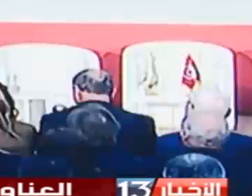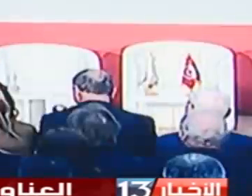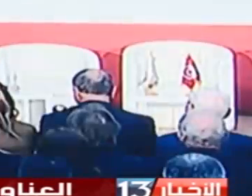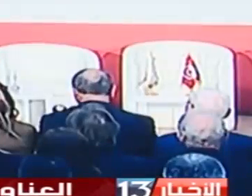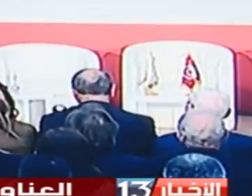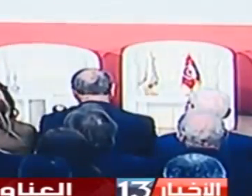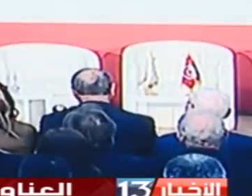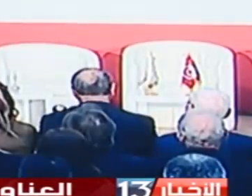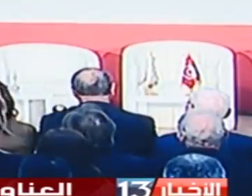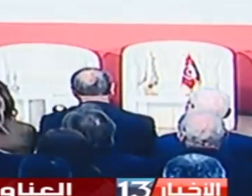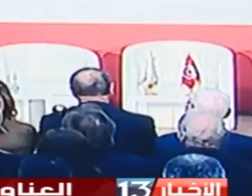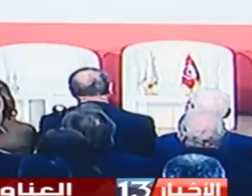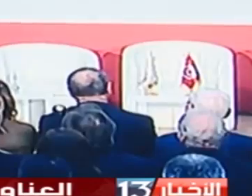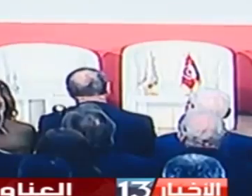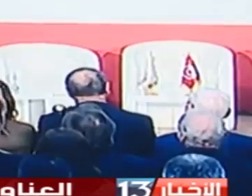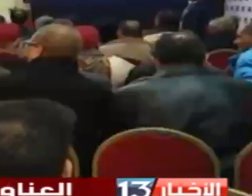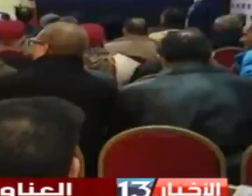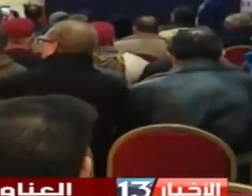بعدم تكرار